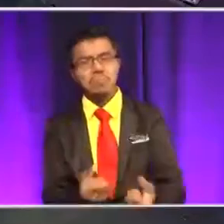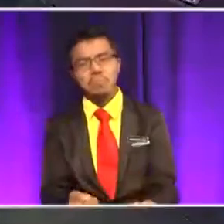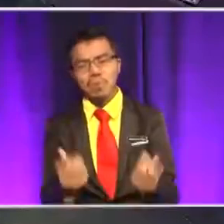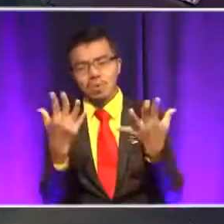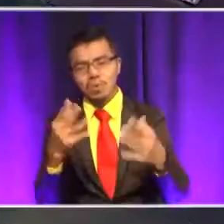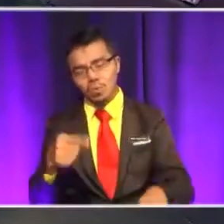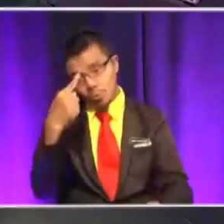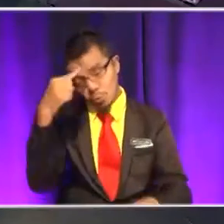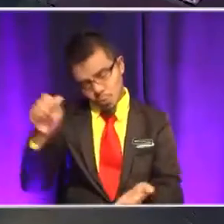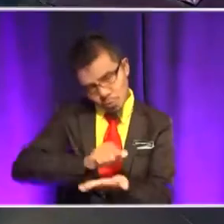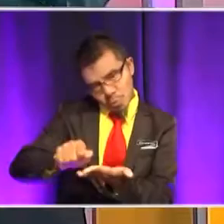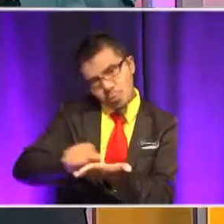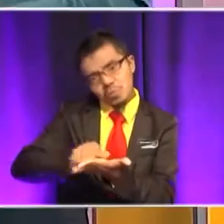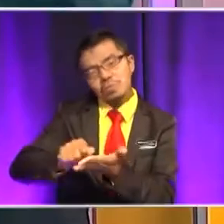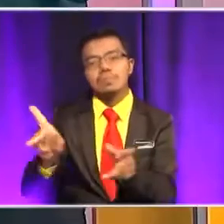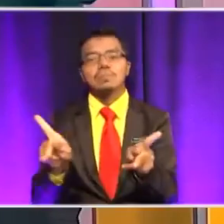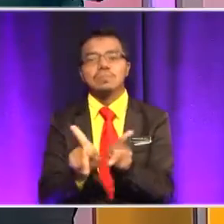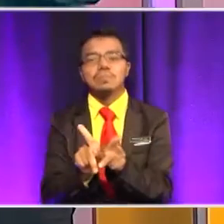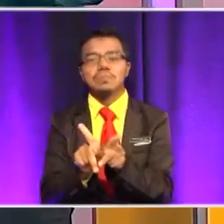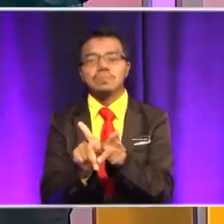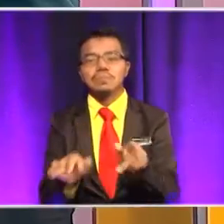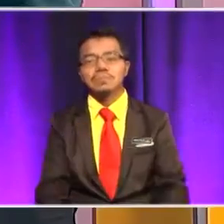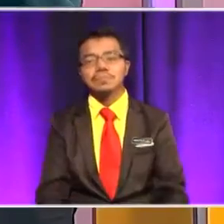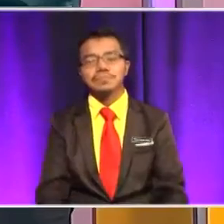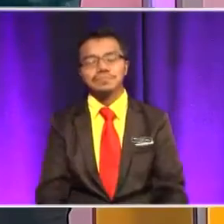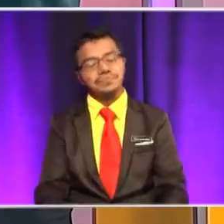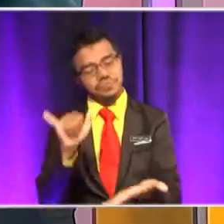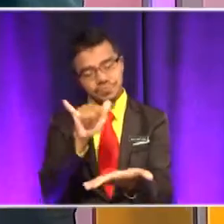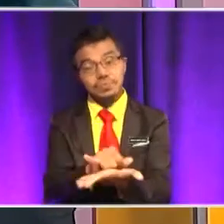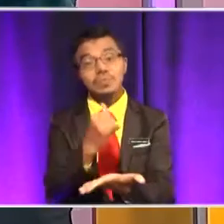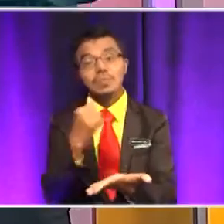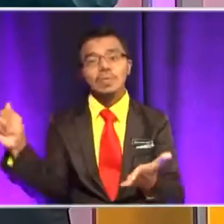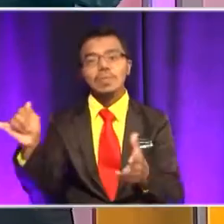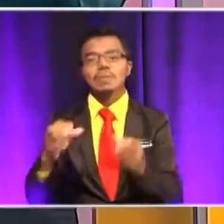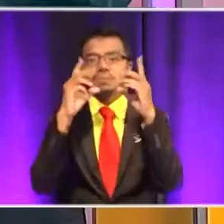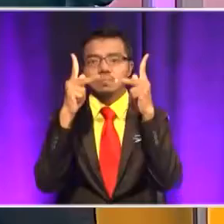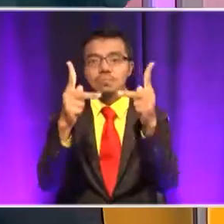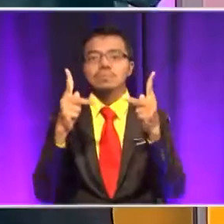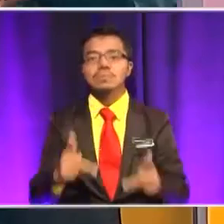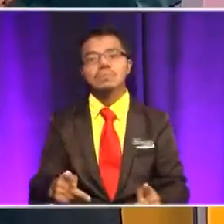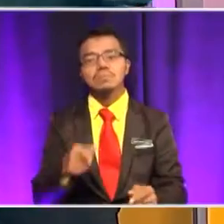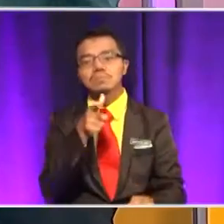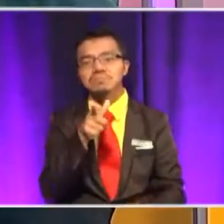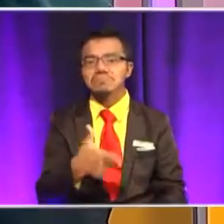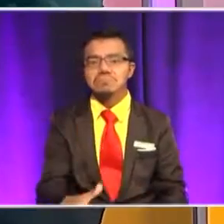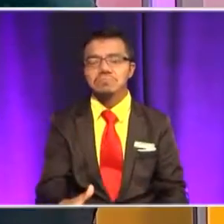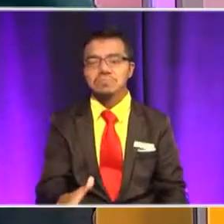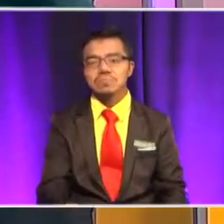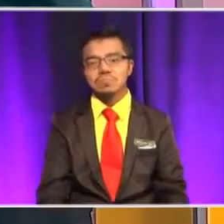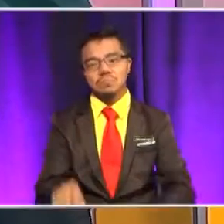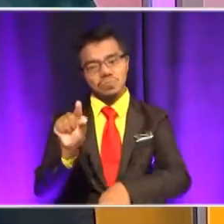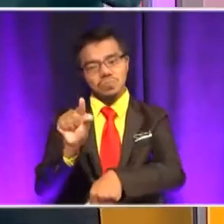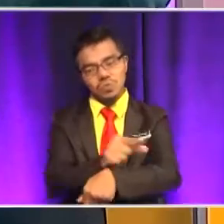itu adalah macam saya cakap tadi itu adalah kaidah yang lama kaidah kita menggunakan bros kasut yang jenis selama